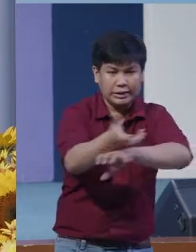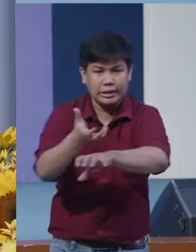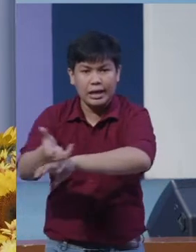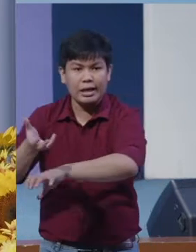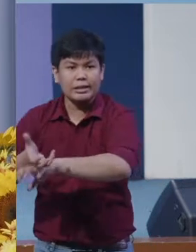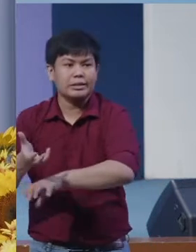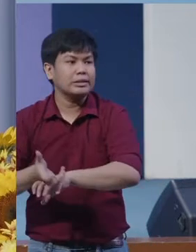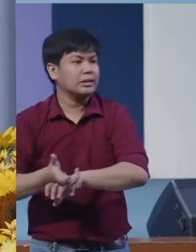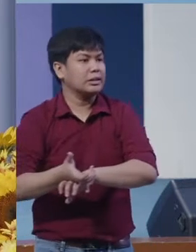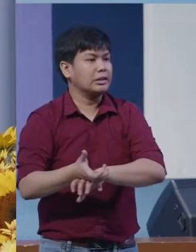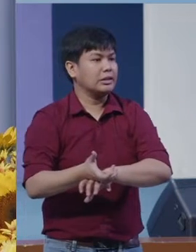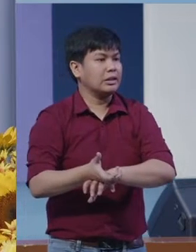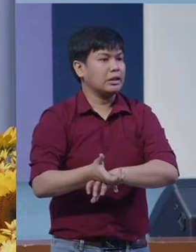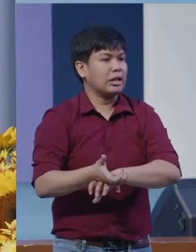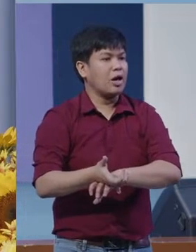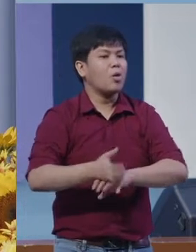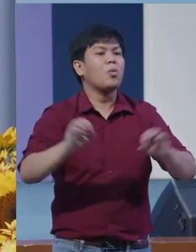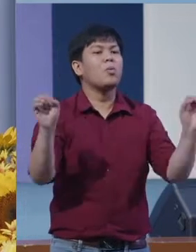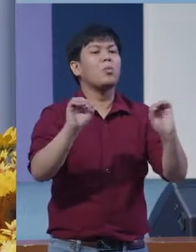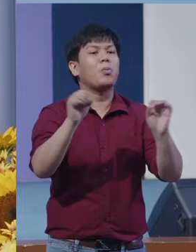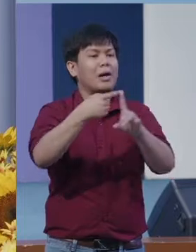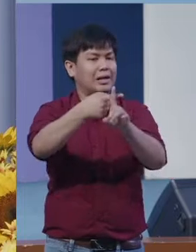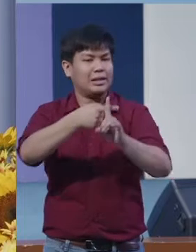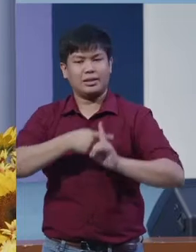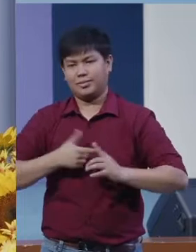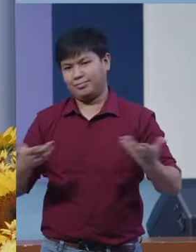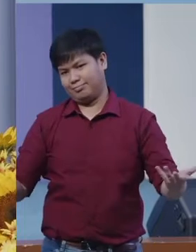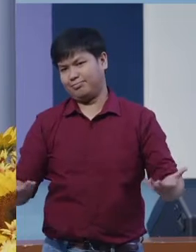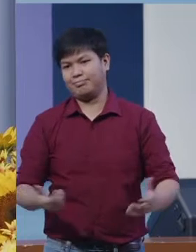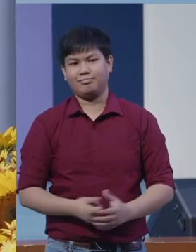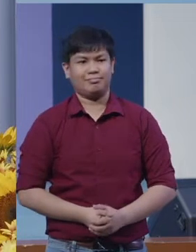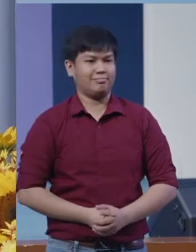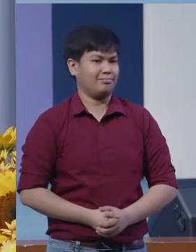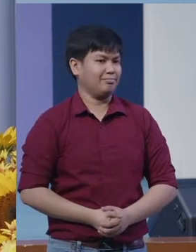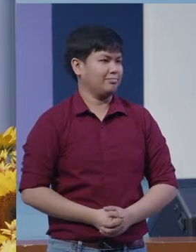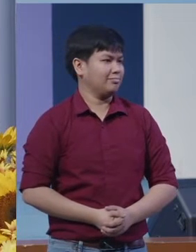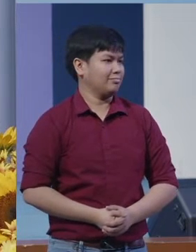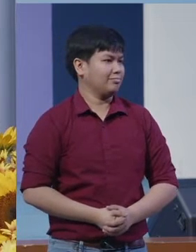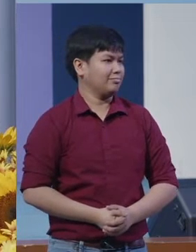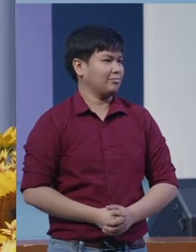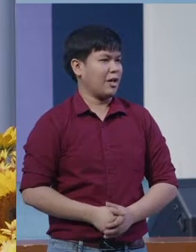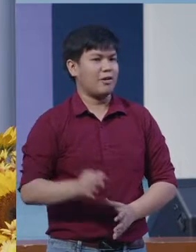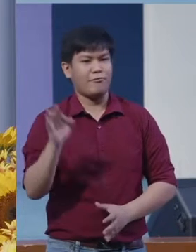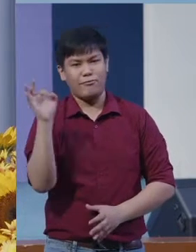ng kanyang kapwa dahil sa maling balita.